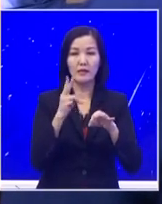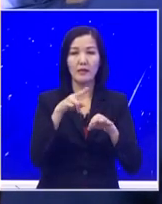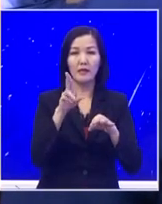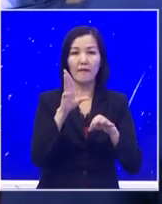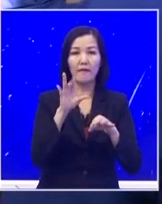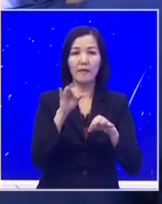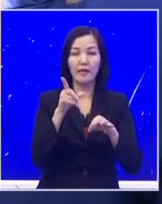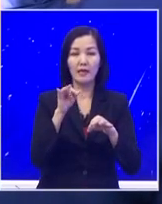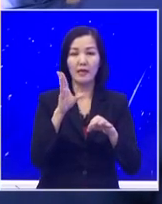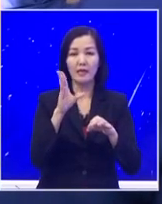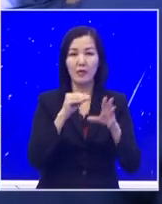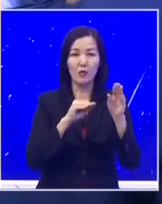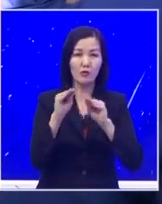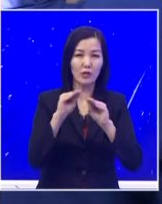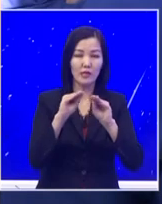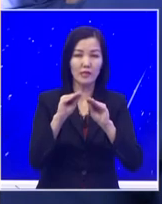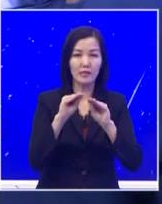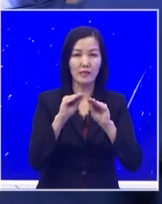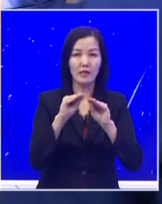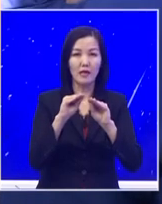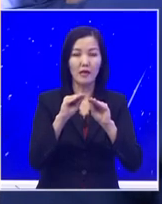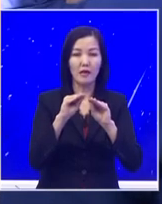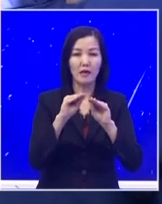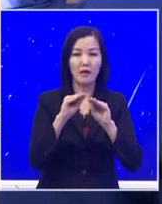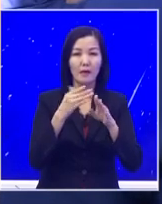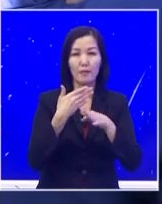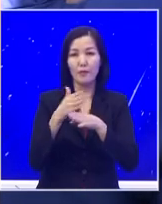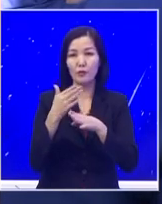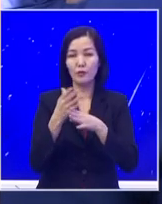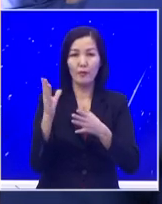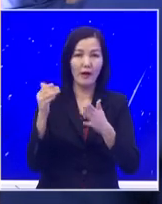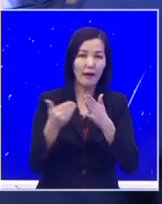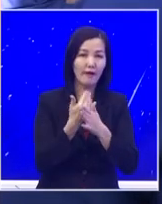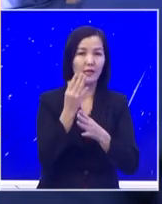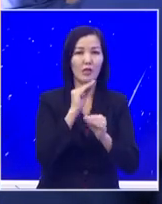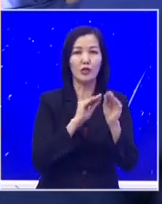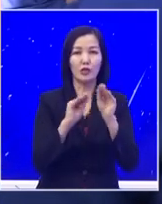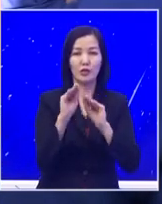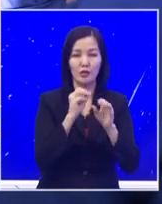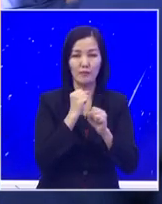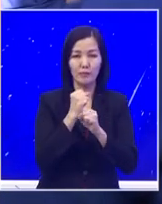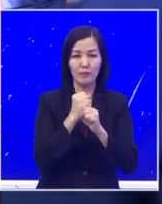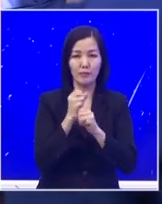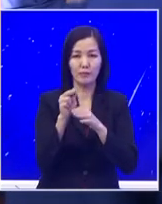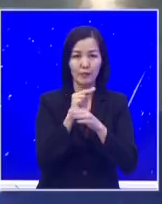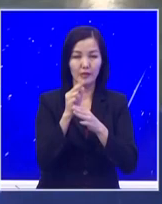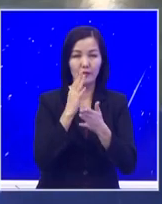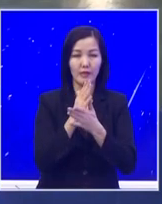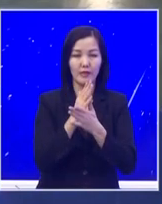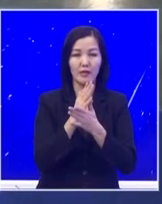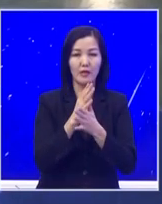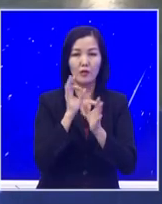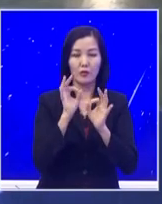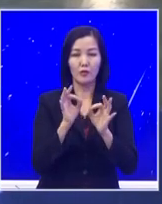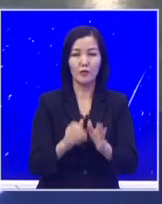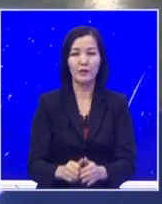ғой. Соны бұзып, жинау жағында, қазір мен сол жағын қарап жатырым. Берілген тапсырманы өте жақсы орындап